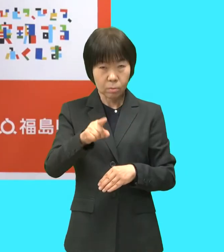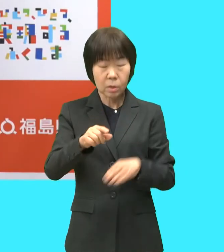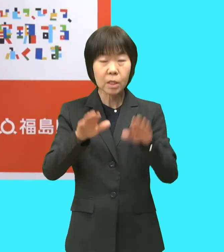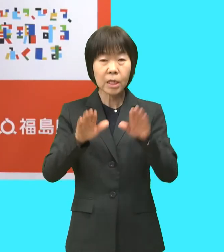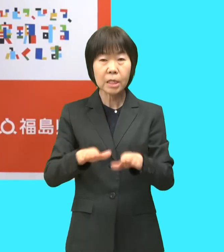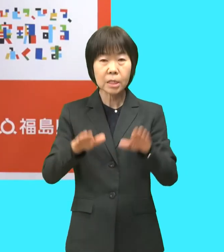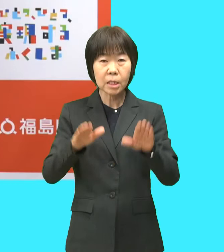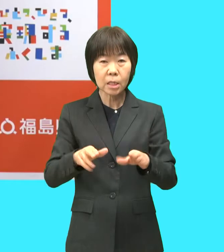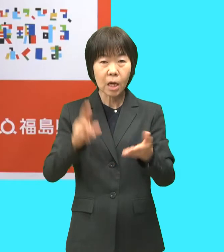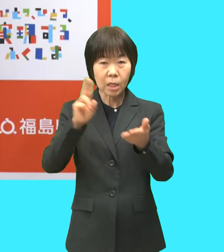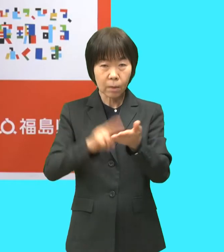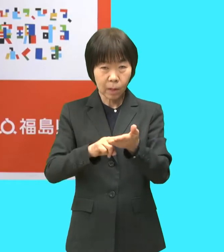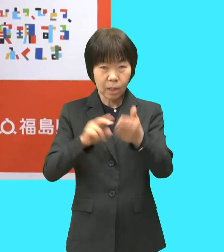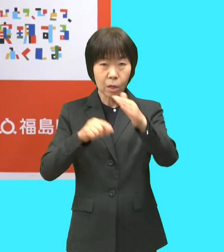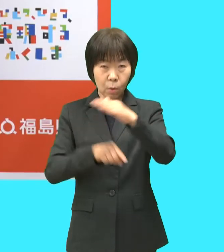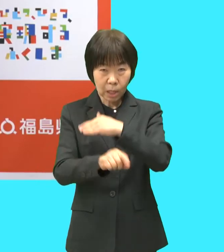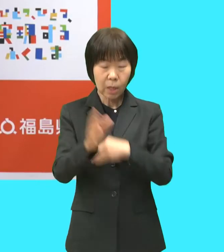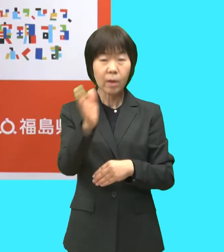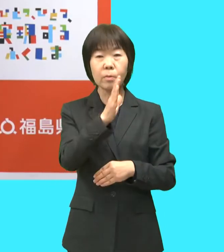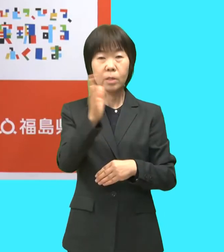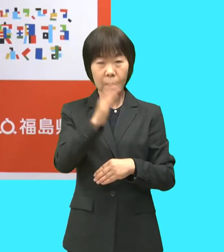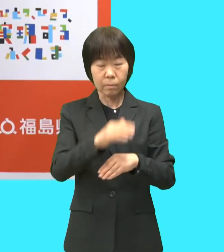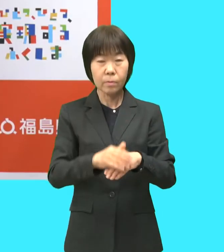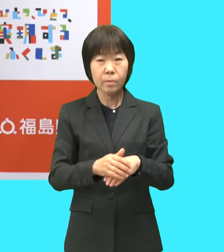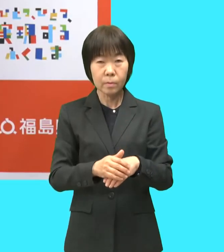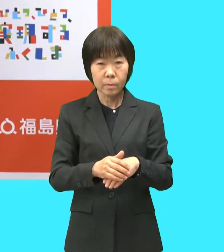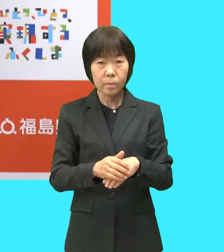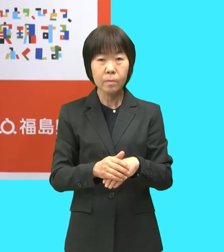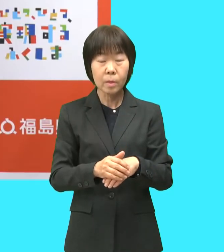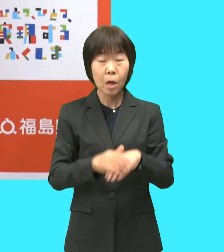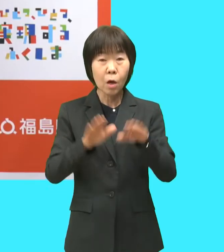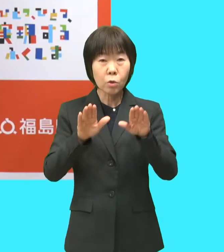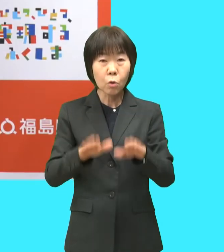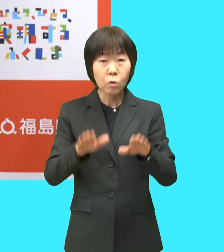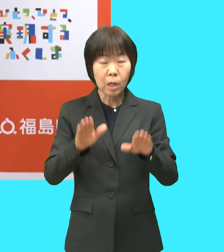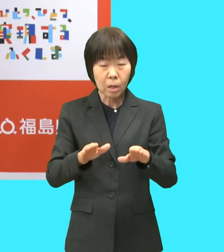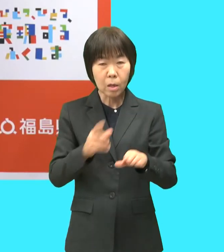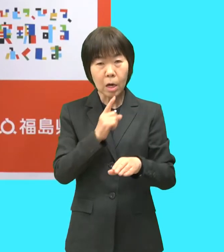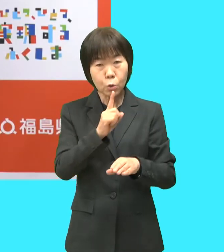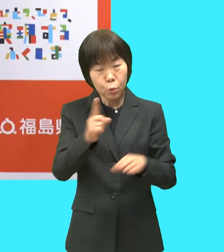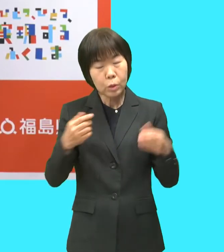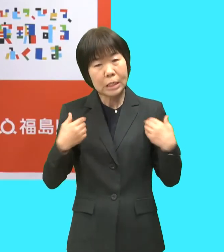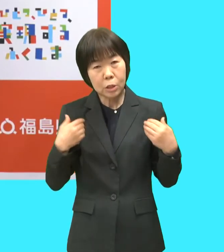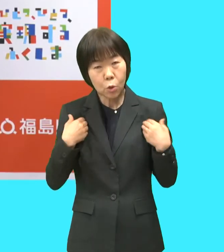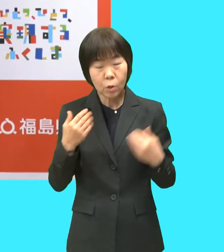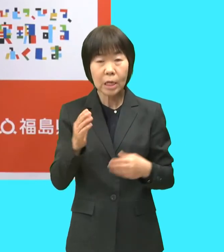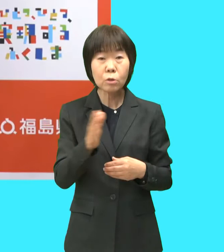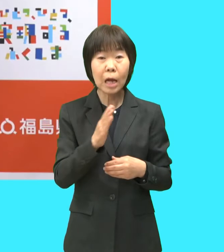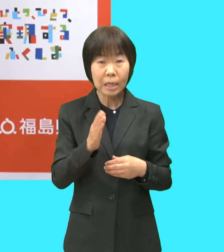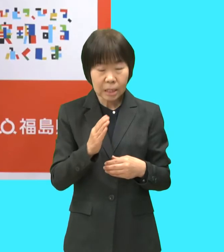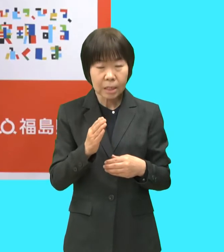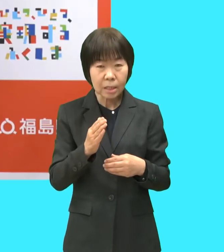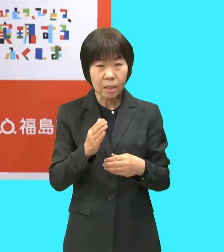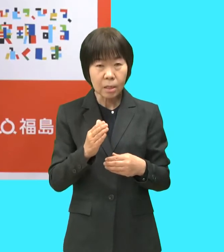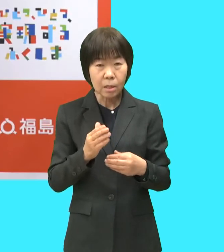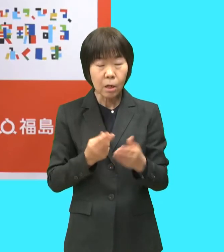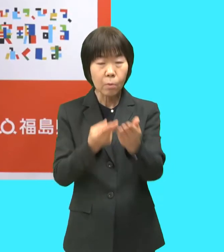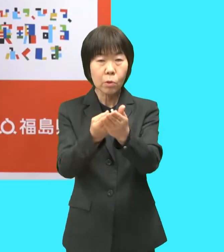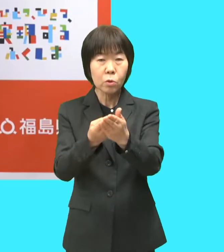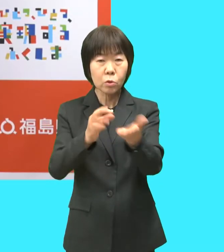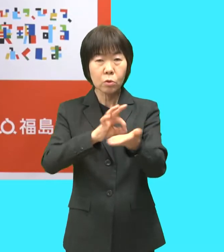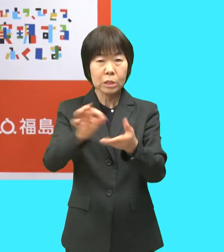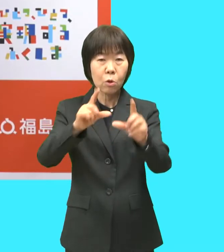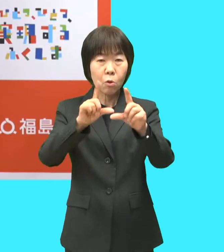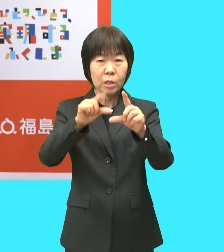点で確定しているわけではありませんが、やはり今日段階でそこまで言わなければいけないぐらい病床使用率も含め